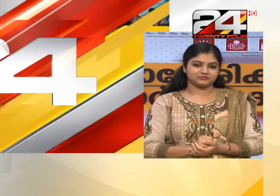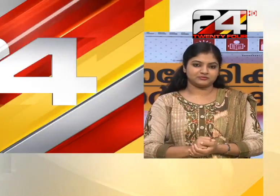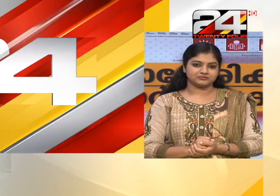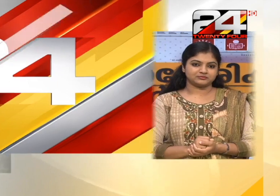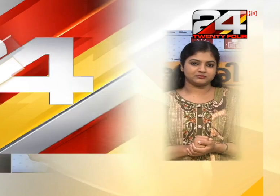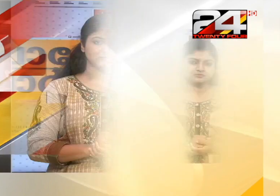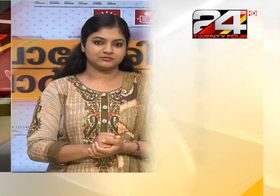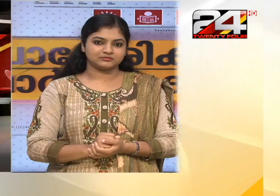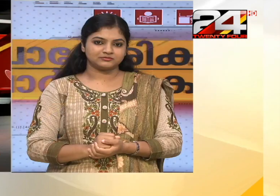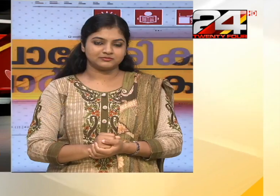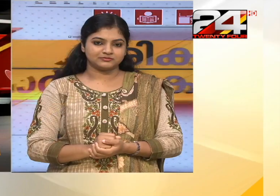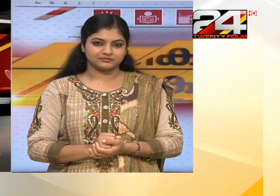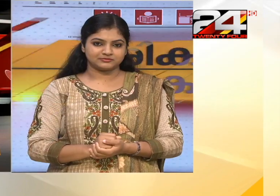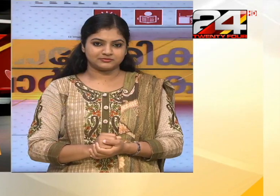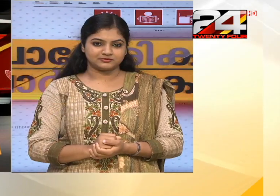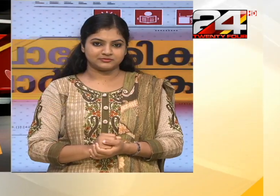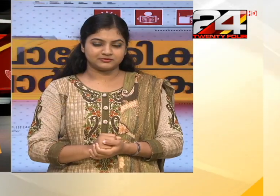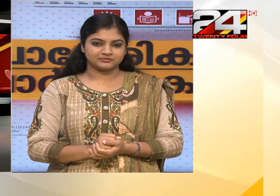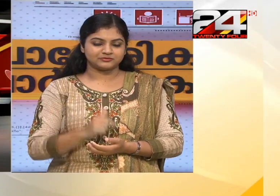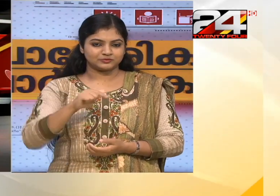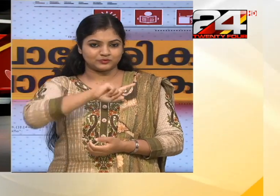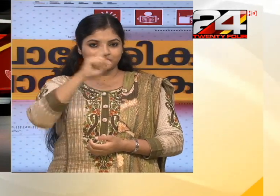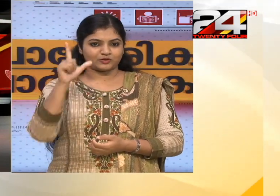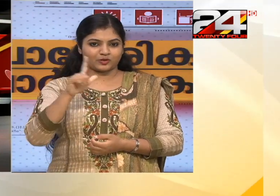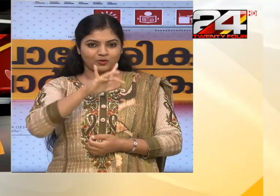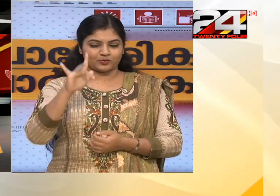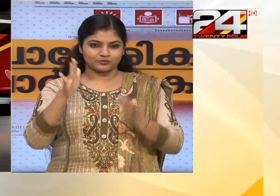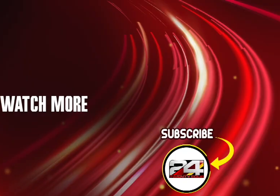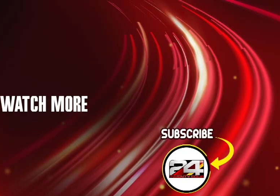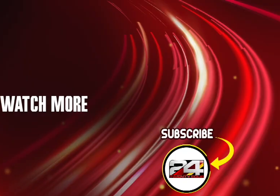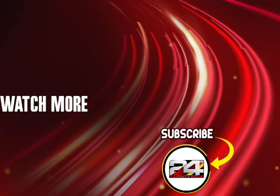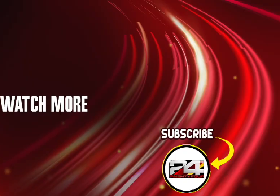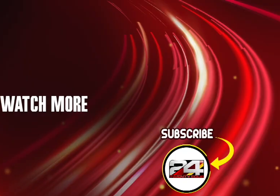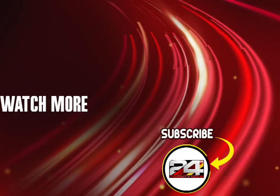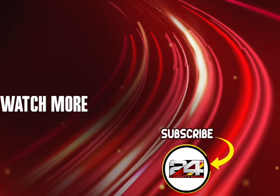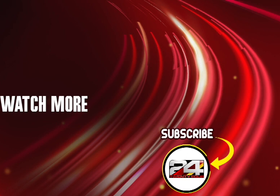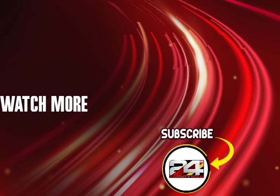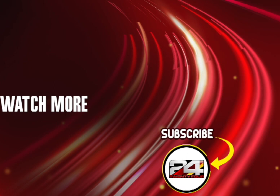പ്രാദേശിക വാർത്തകൾ ഇവിടെ പൂർണ്ണമാവുകയാണ്.